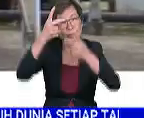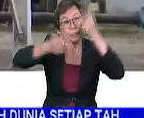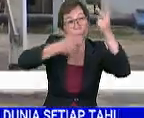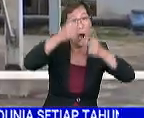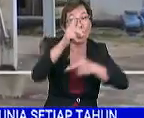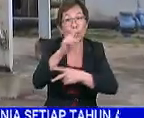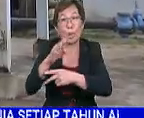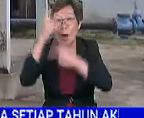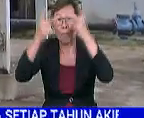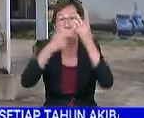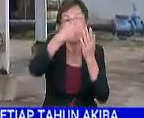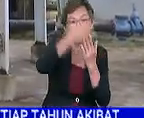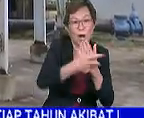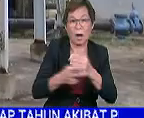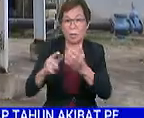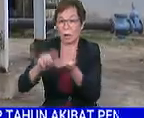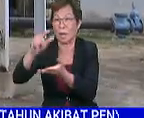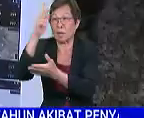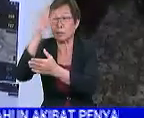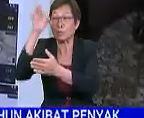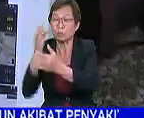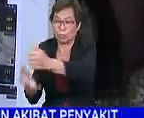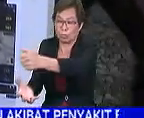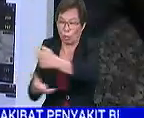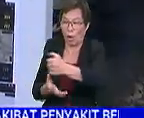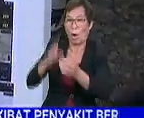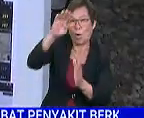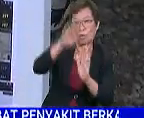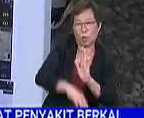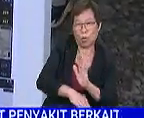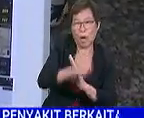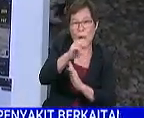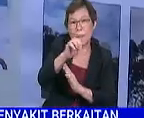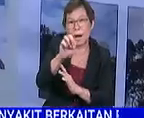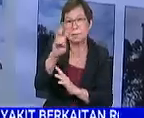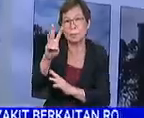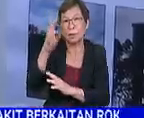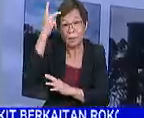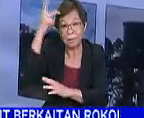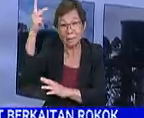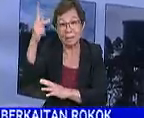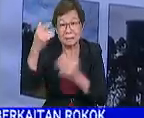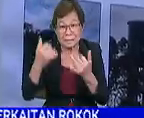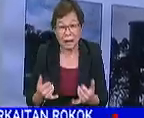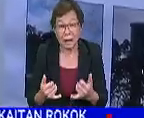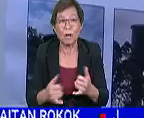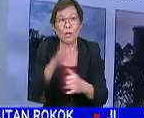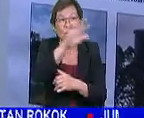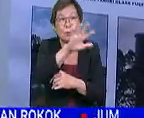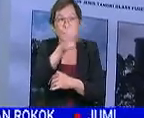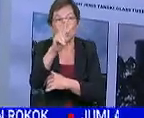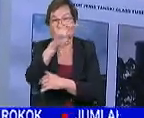Bu projek ini mendapat Geran kerajaan persekutuan dalam usaha mengurangkan kadar nrw di Kelantan yang ketika ini sebanyak